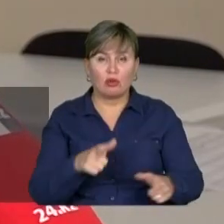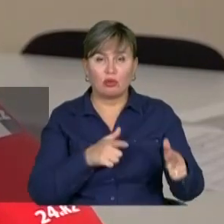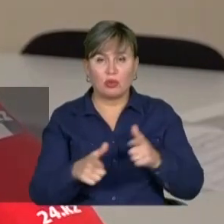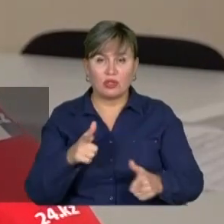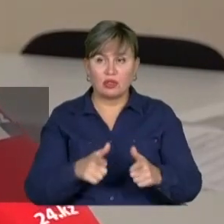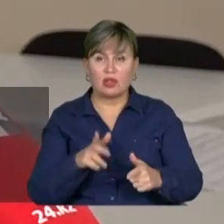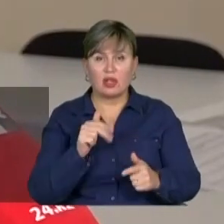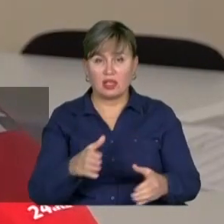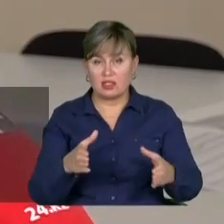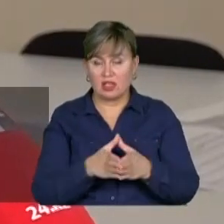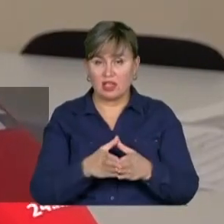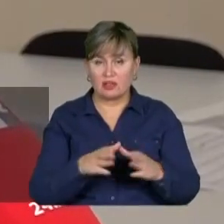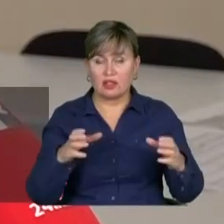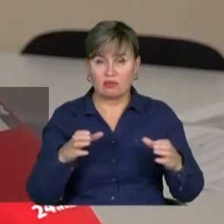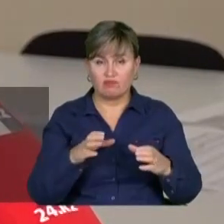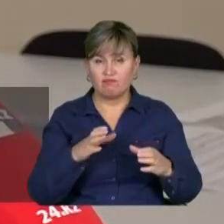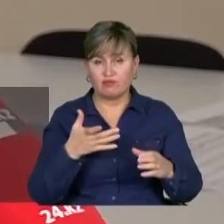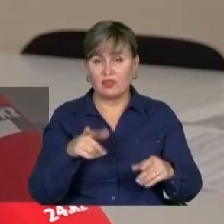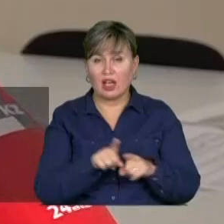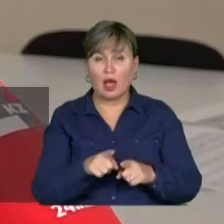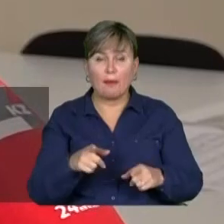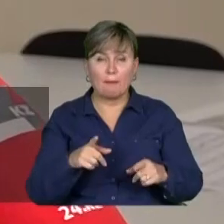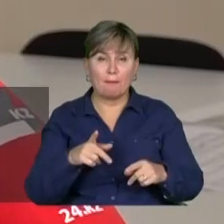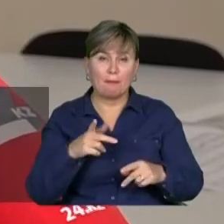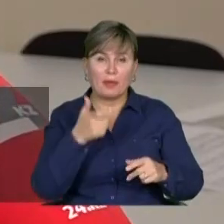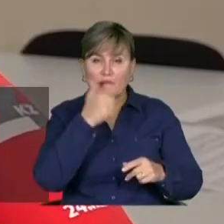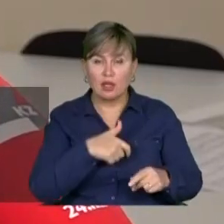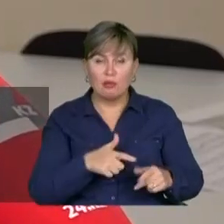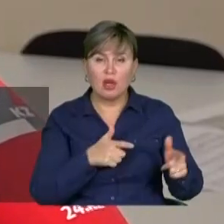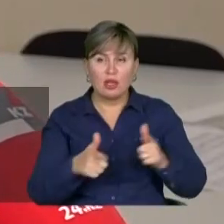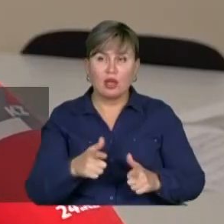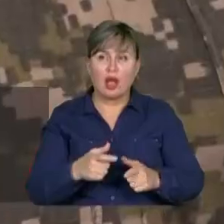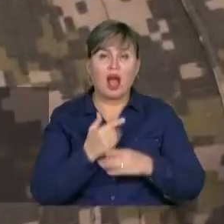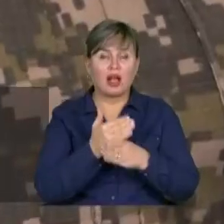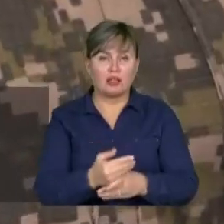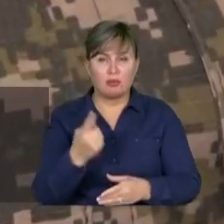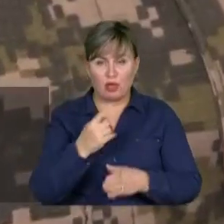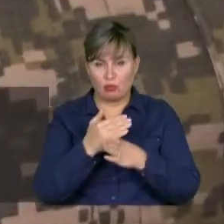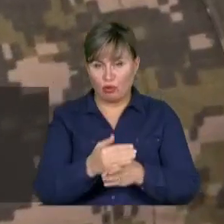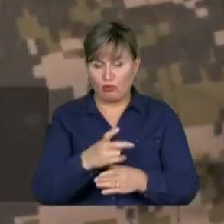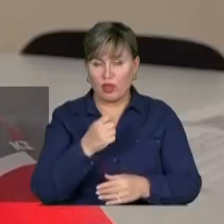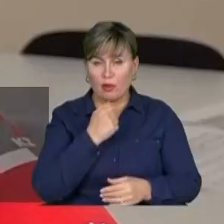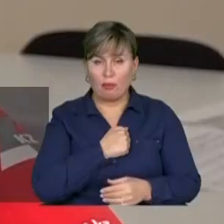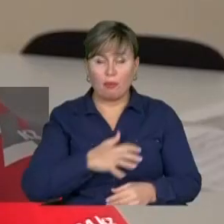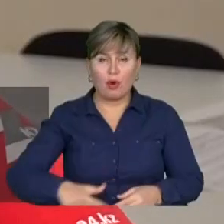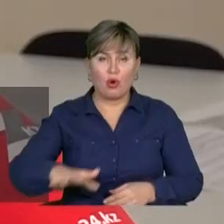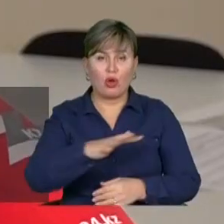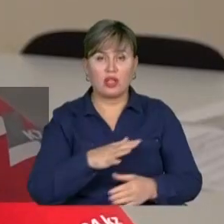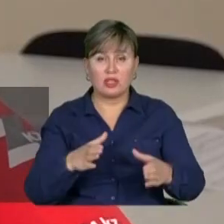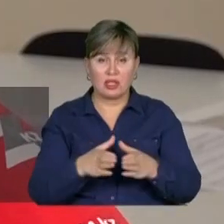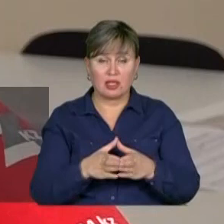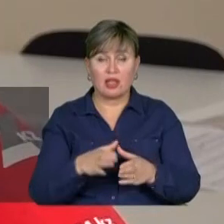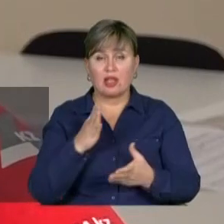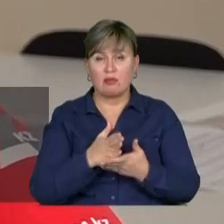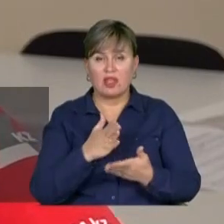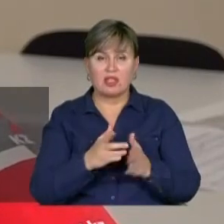слаживание контингента, тактическая подготовка, оказание первой помощи на поле боя. В составе контингента